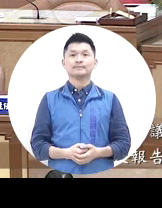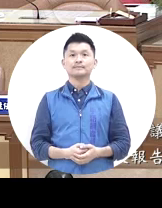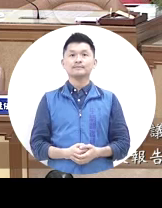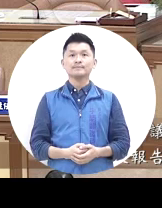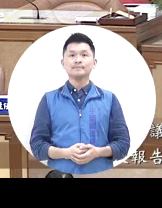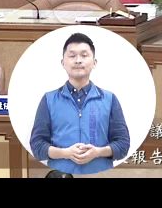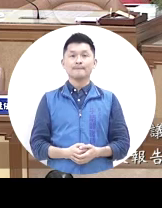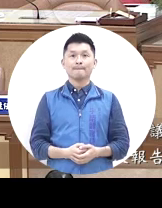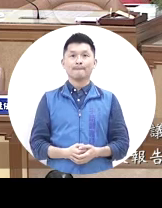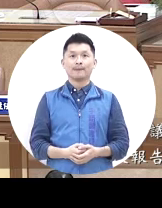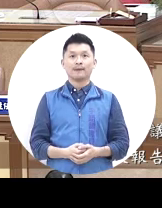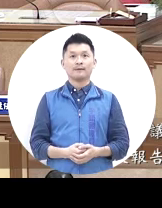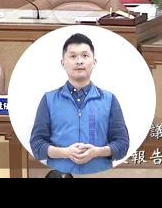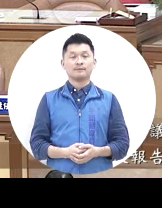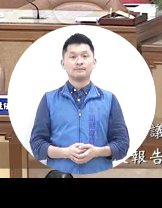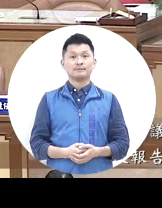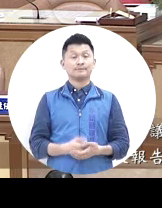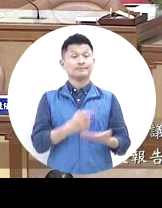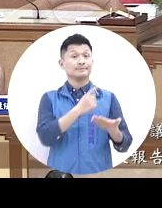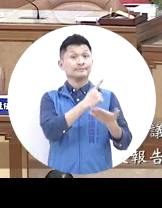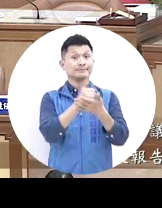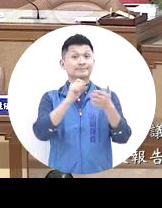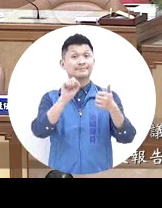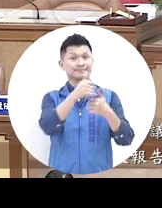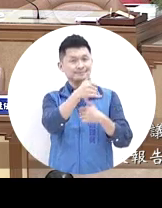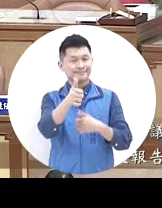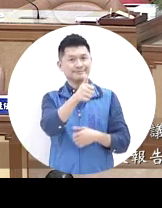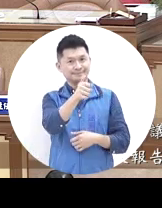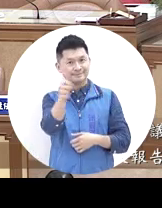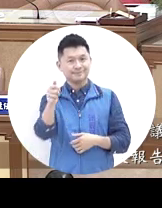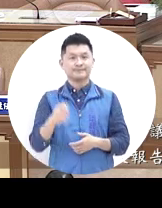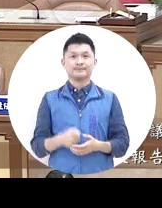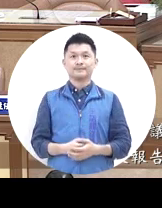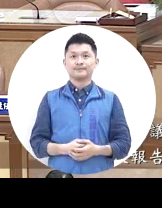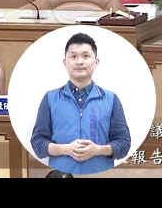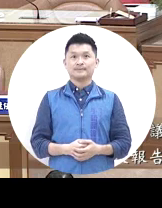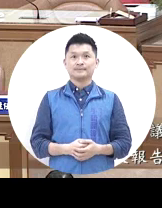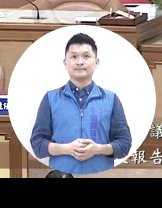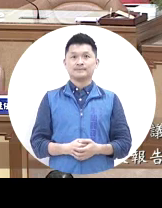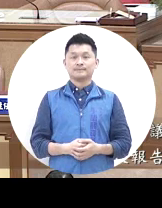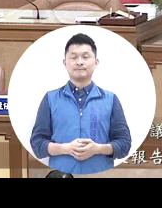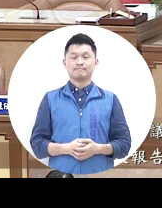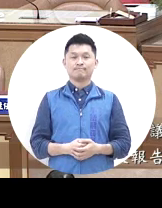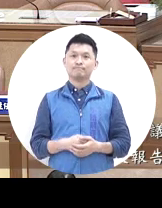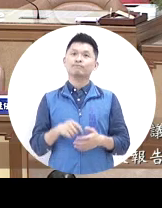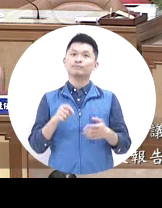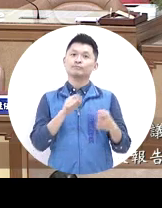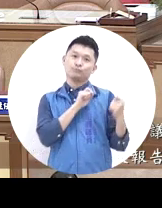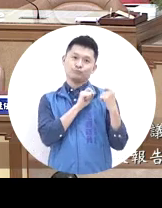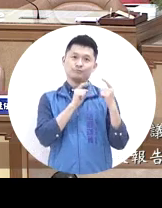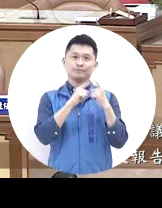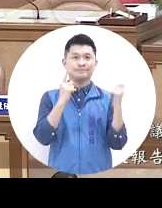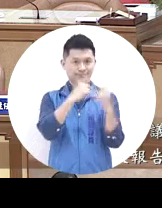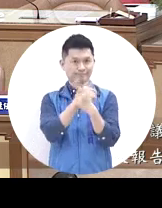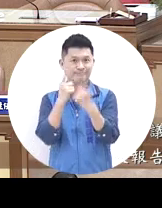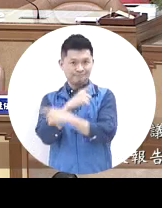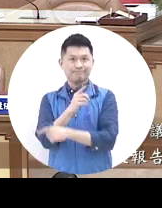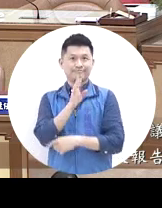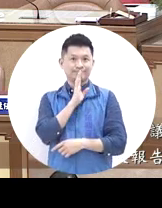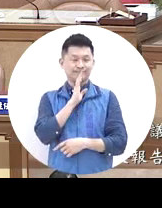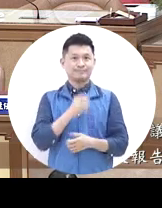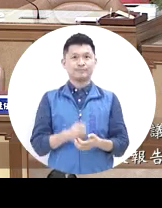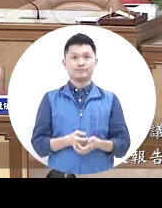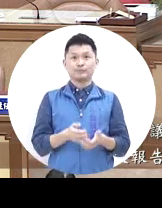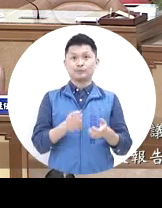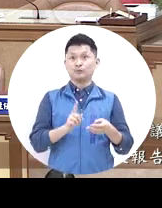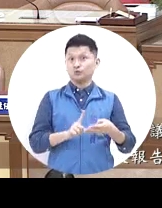谢谢各位议员哈，谢谢。大概就是我们这一段时间的人事调整，最重要几位主管在